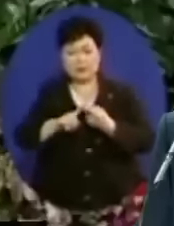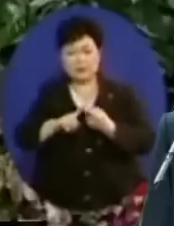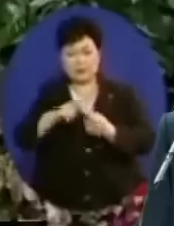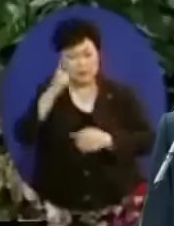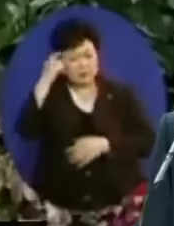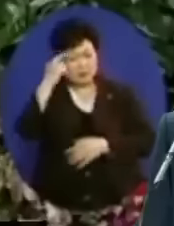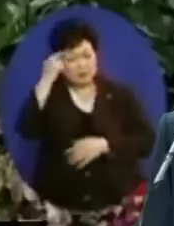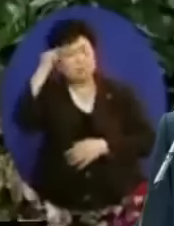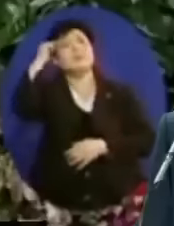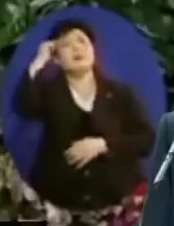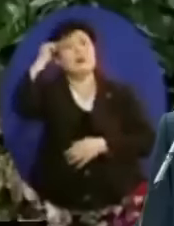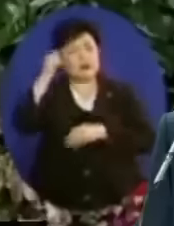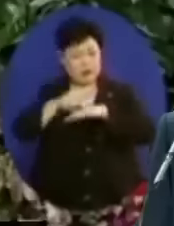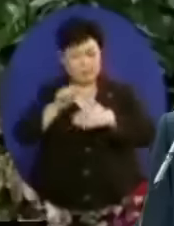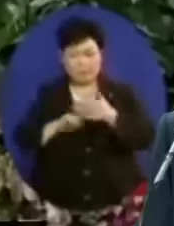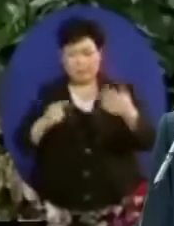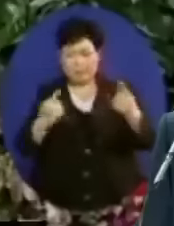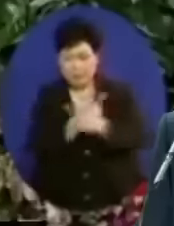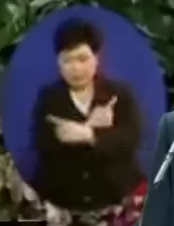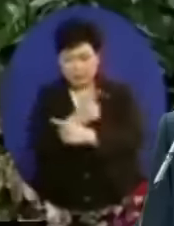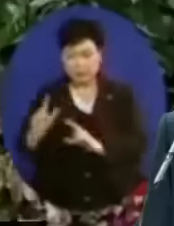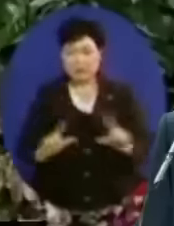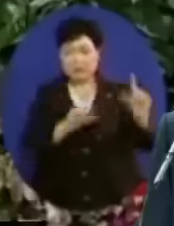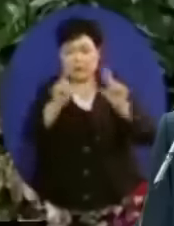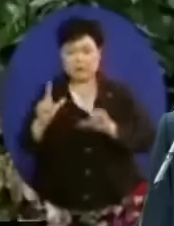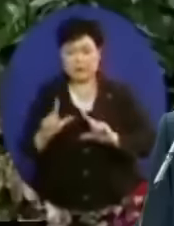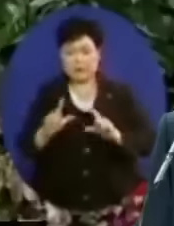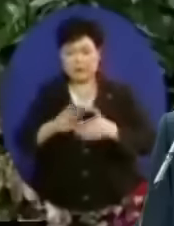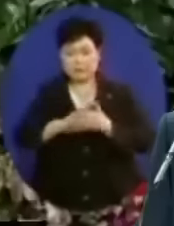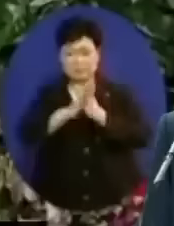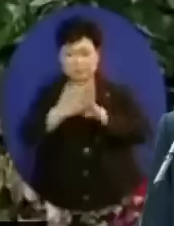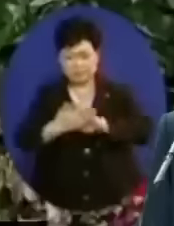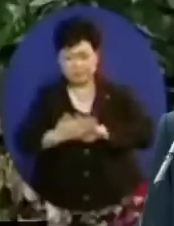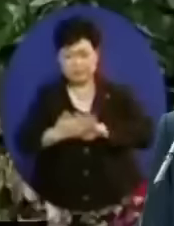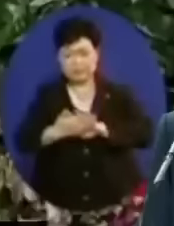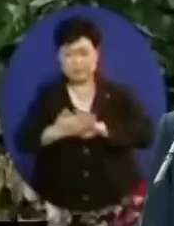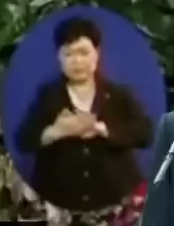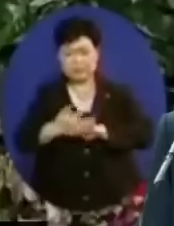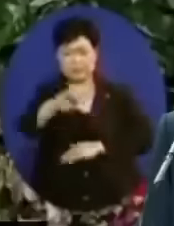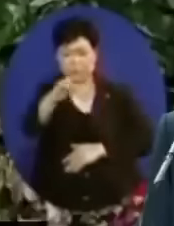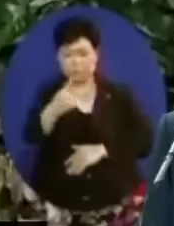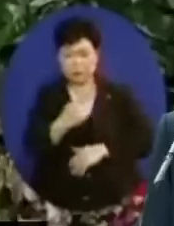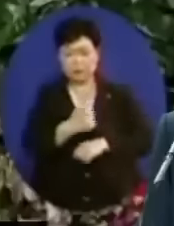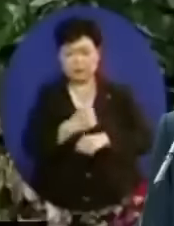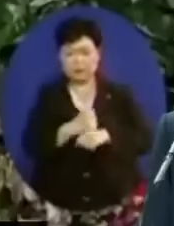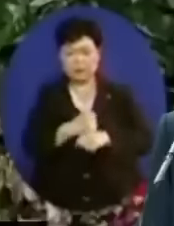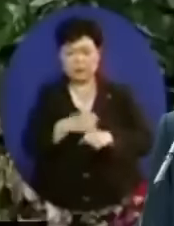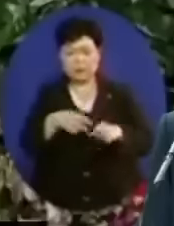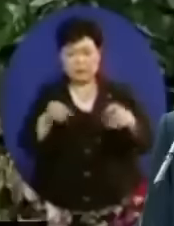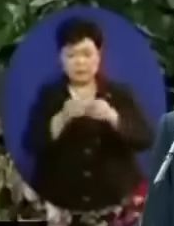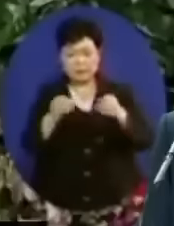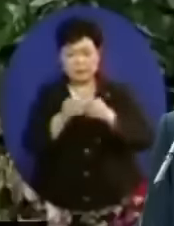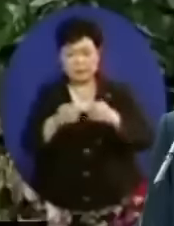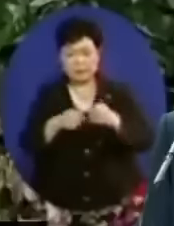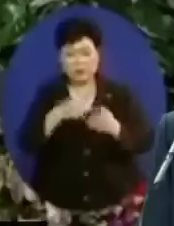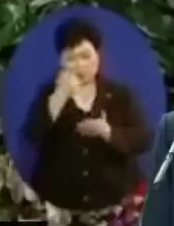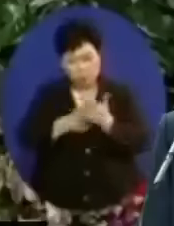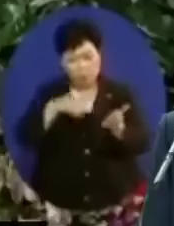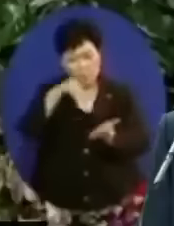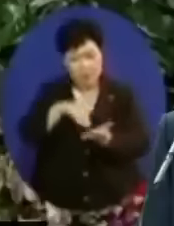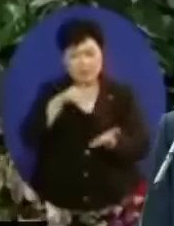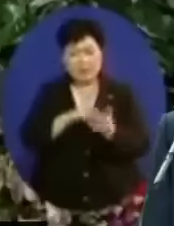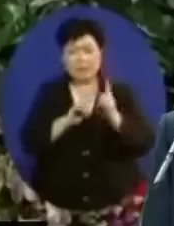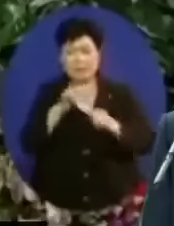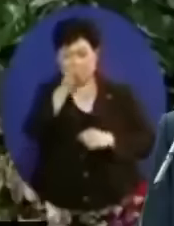자각으로 마음이 변화되고 생활을 돌이킨다는 것을 의미하는 것입니다. 회개에 대해서 시편에서는 통회하는 것이라고